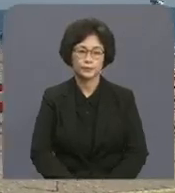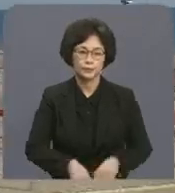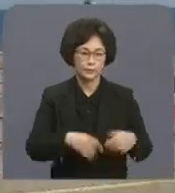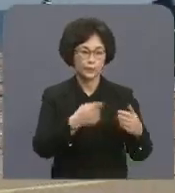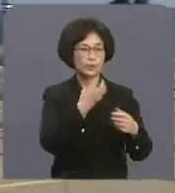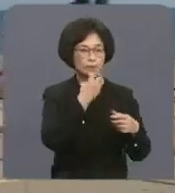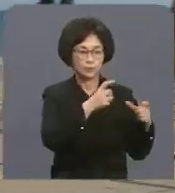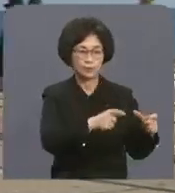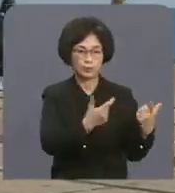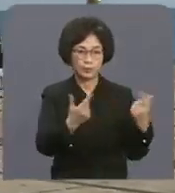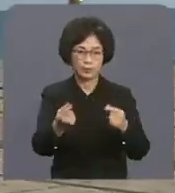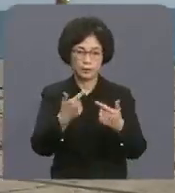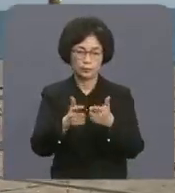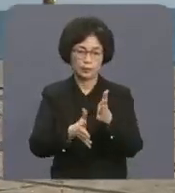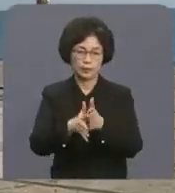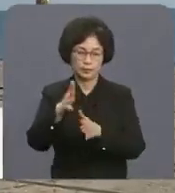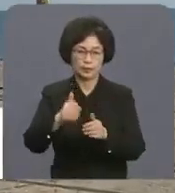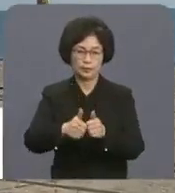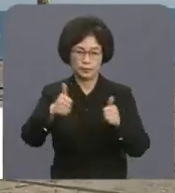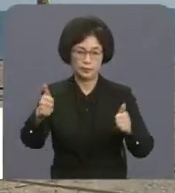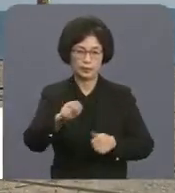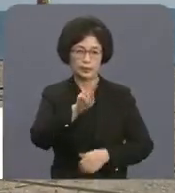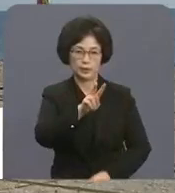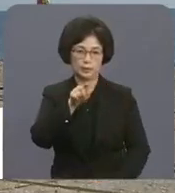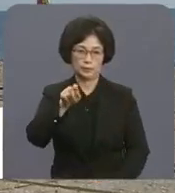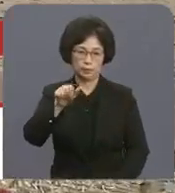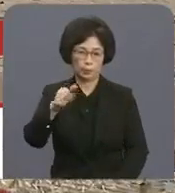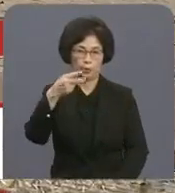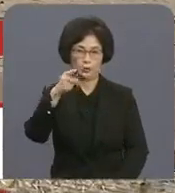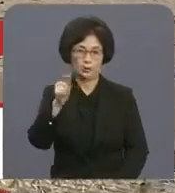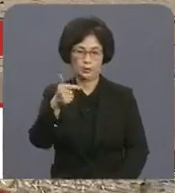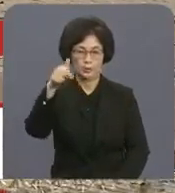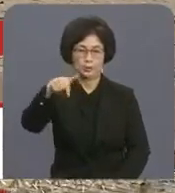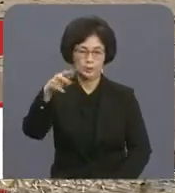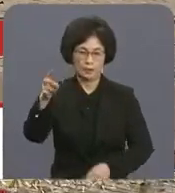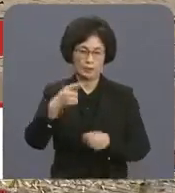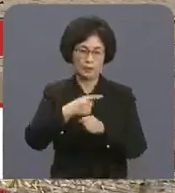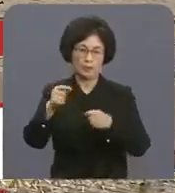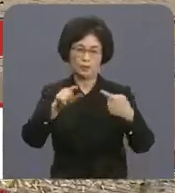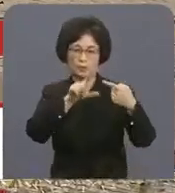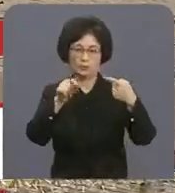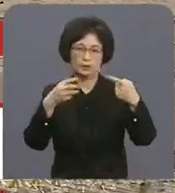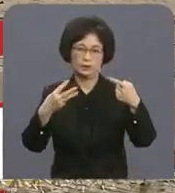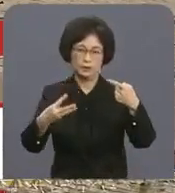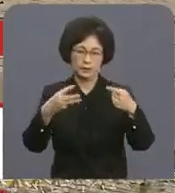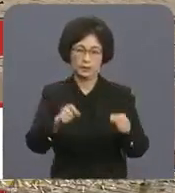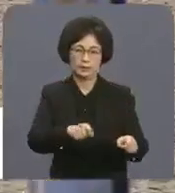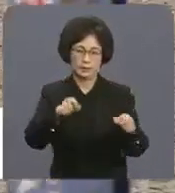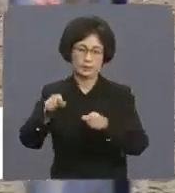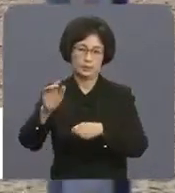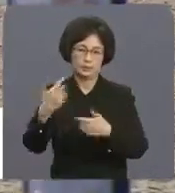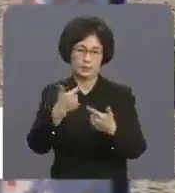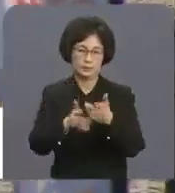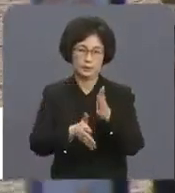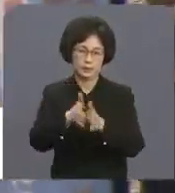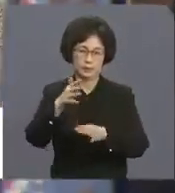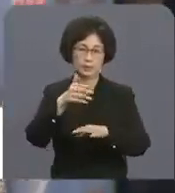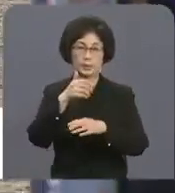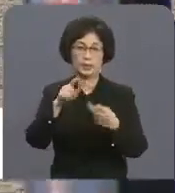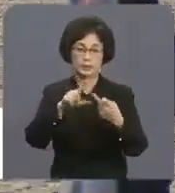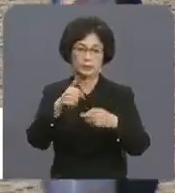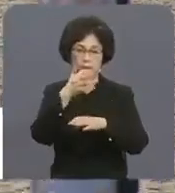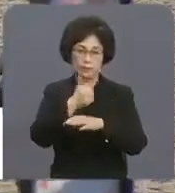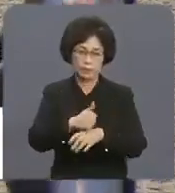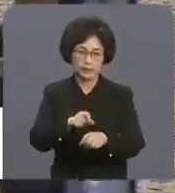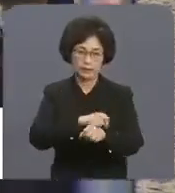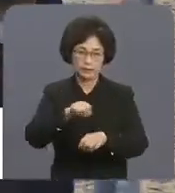수도권과 마찬가지로 부산시의 거리두기 2.5단계도 내년 1월 3일까지 연장됩니다. 부산시는 연말 연시